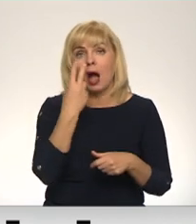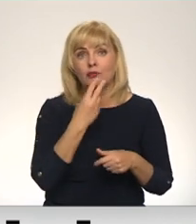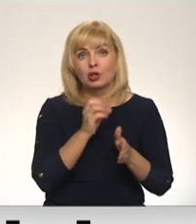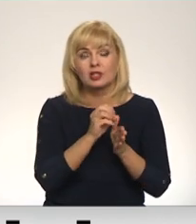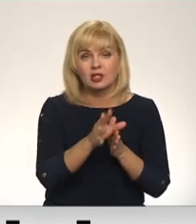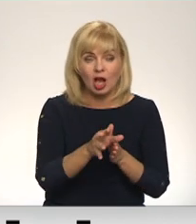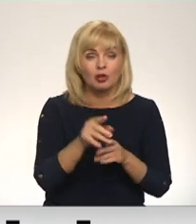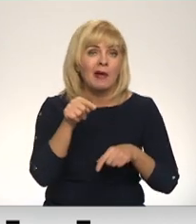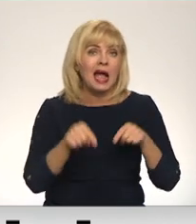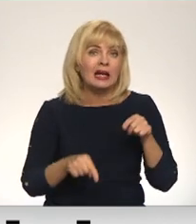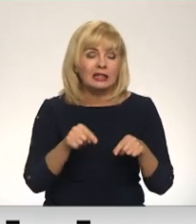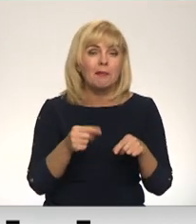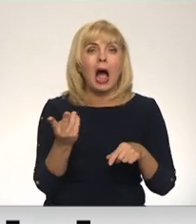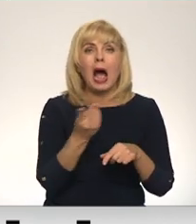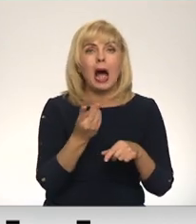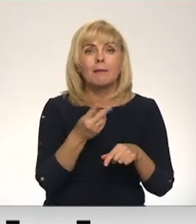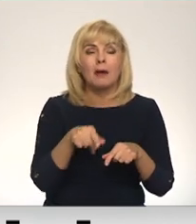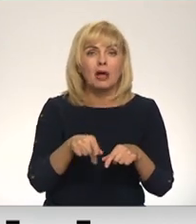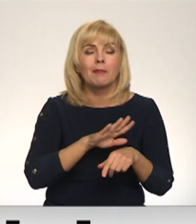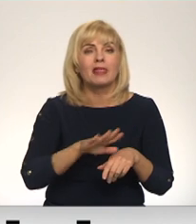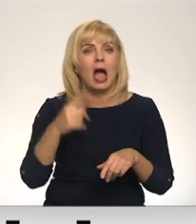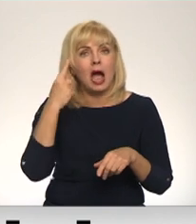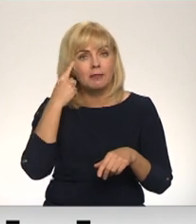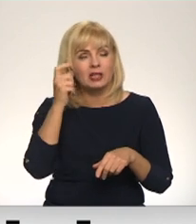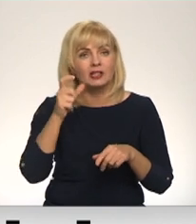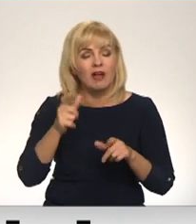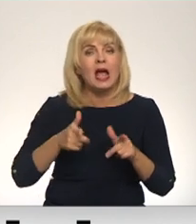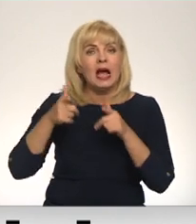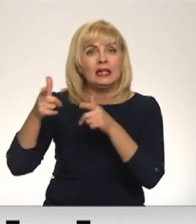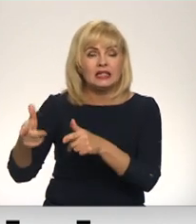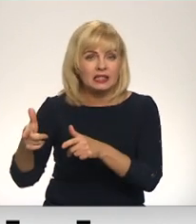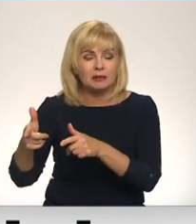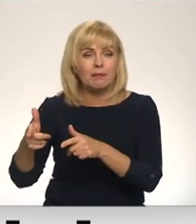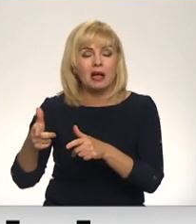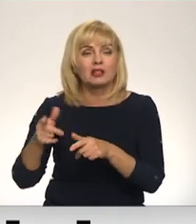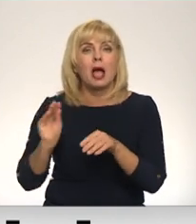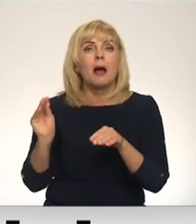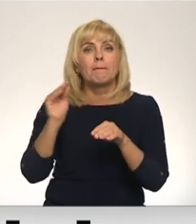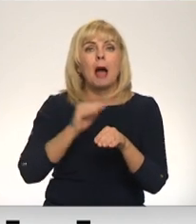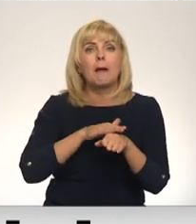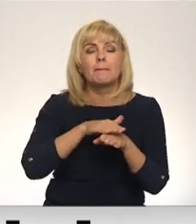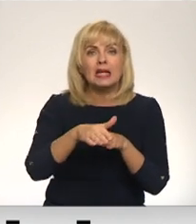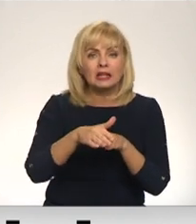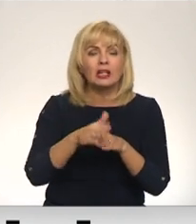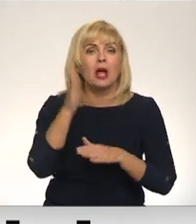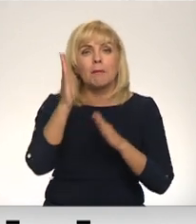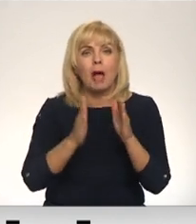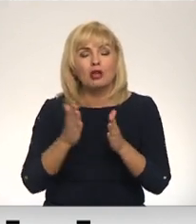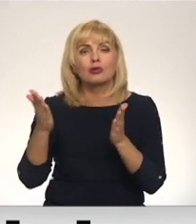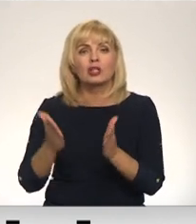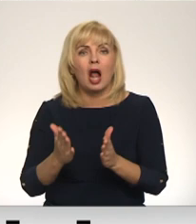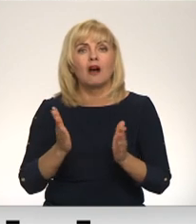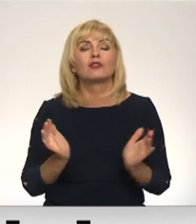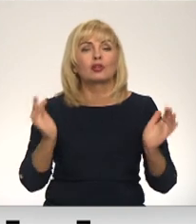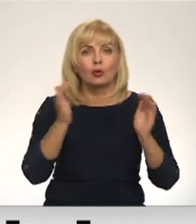sistēma klibotejo ar abām kājām, neapzinīgi cilvēku izmestās riepas papildina grāvis, krūmus un ceļmalas. To izjūtot arī